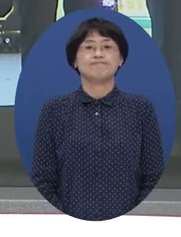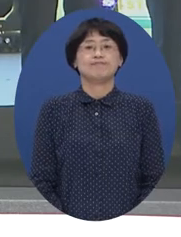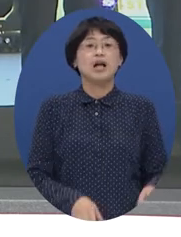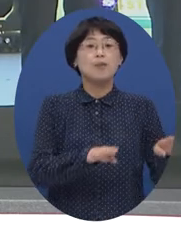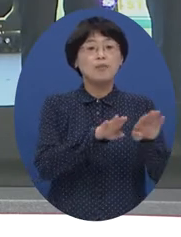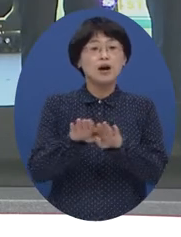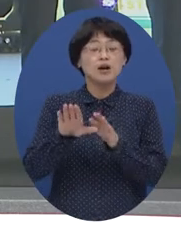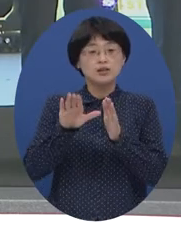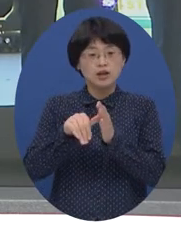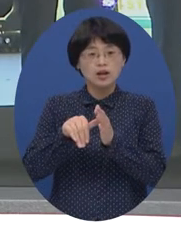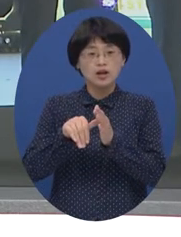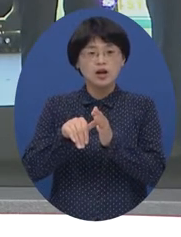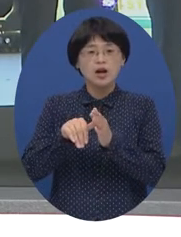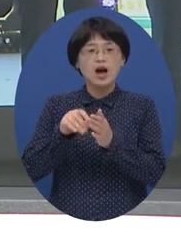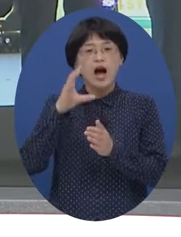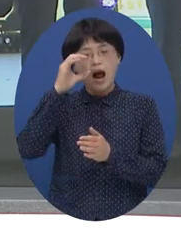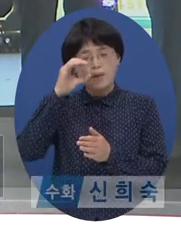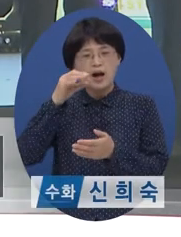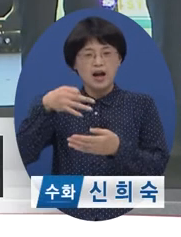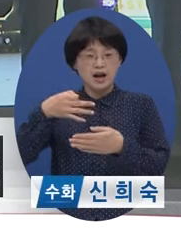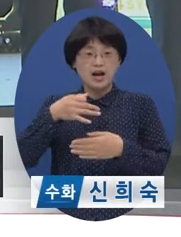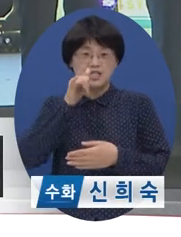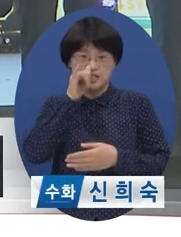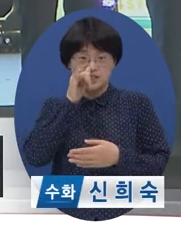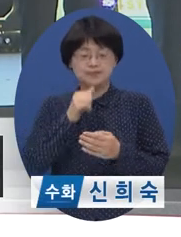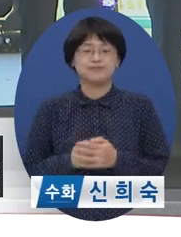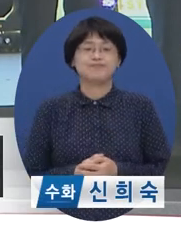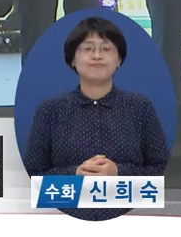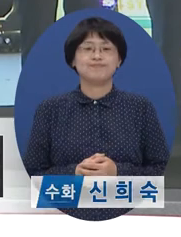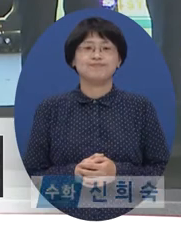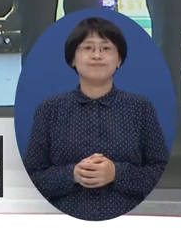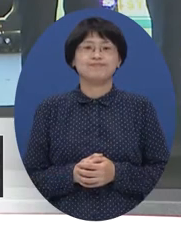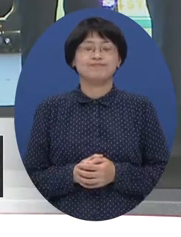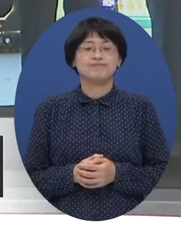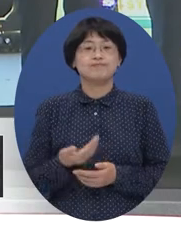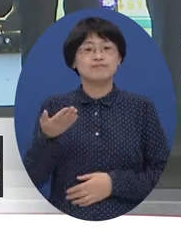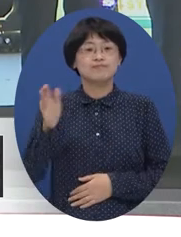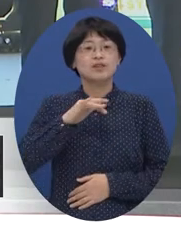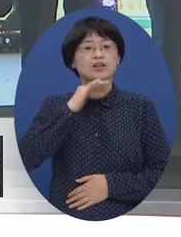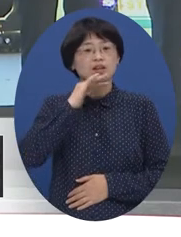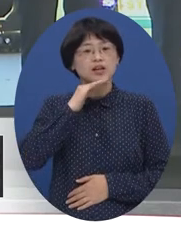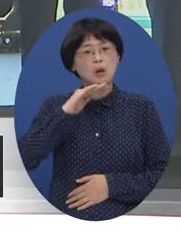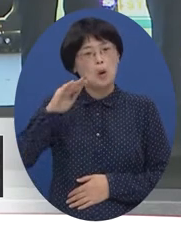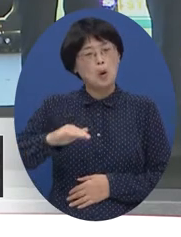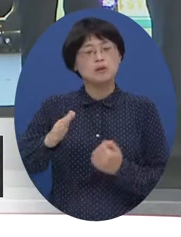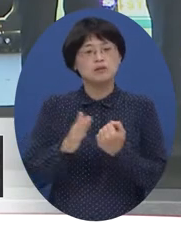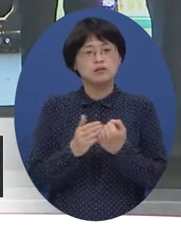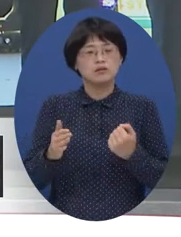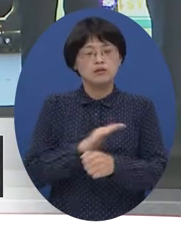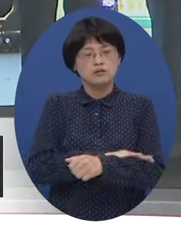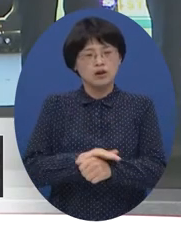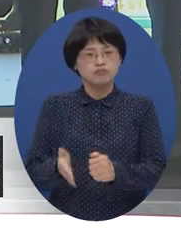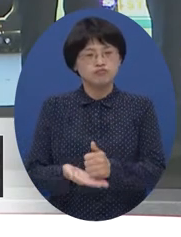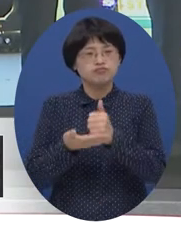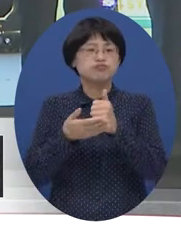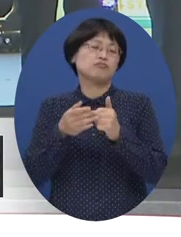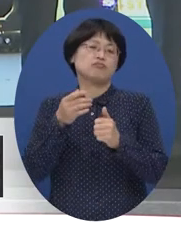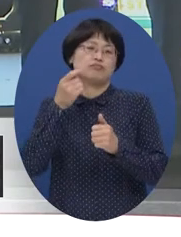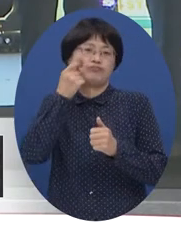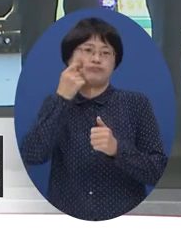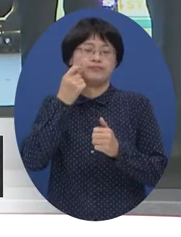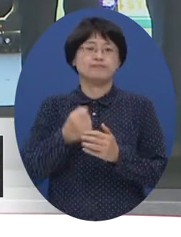방학 때가 되면 용돈벌이로 아르바이트 시작하는 중고등학생들 많습니다. 그런데 나이가 어리다는 이유로 대우를 제대로 못 받는 경우도